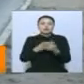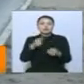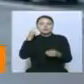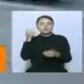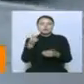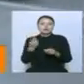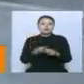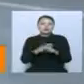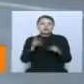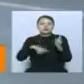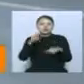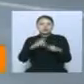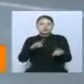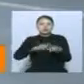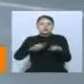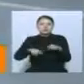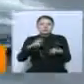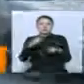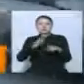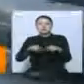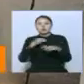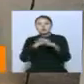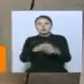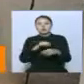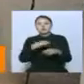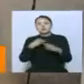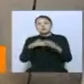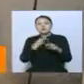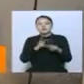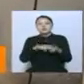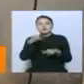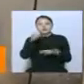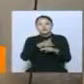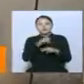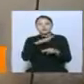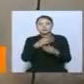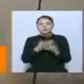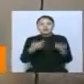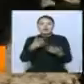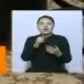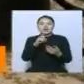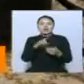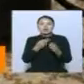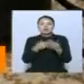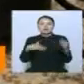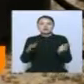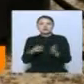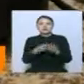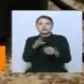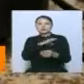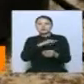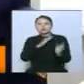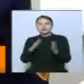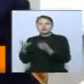бірден байқаған туыстары жедел жәрдем шақыртқан. Мамандар үйде тоқпеш пайдаланып, газ плитасын қосатындарға қарапайым ережелерді сақтауға